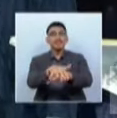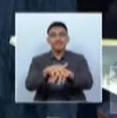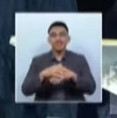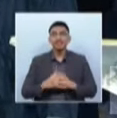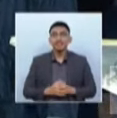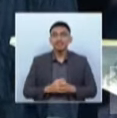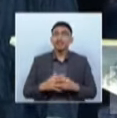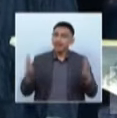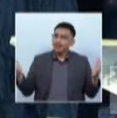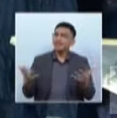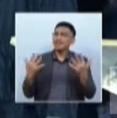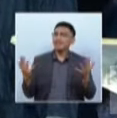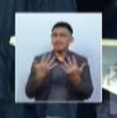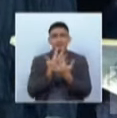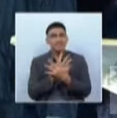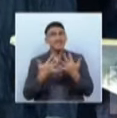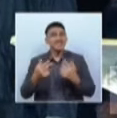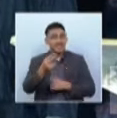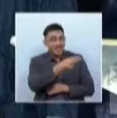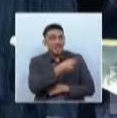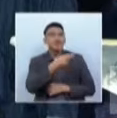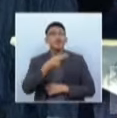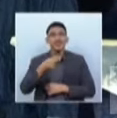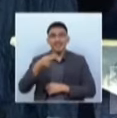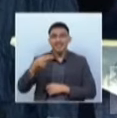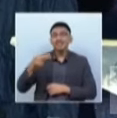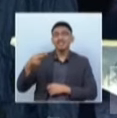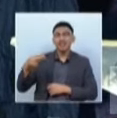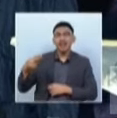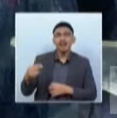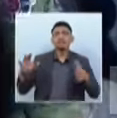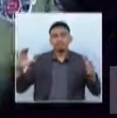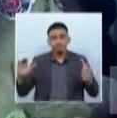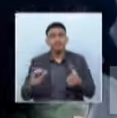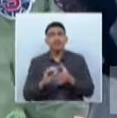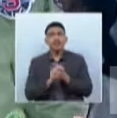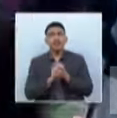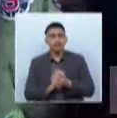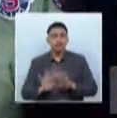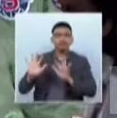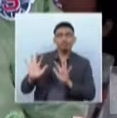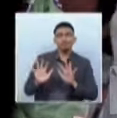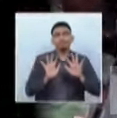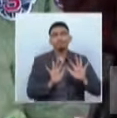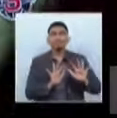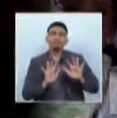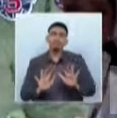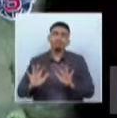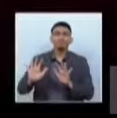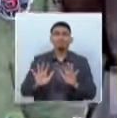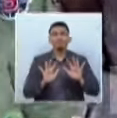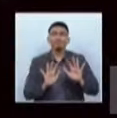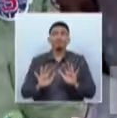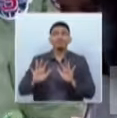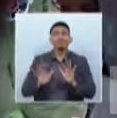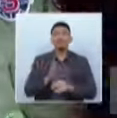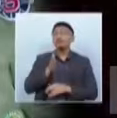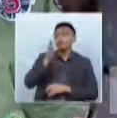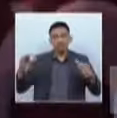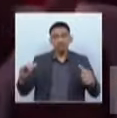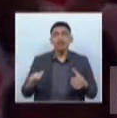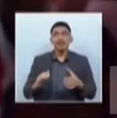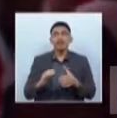yang cukup kuat terhadap negara-negara regional power atau eh hegemon Power kurang lebih seperti